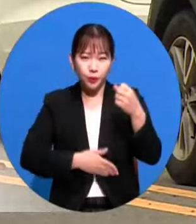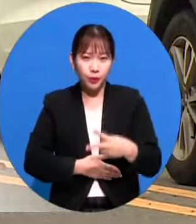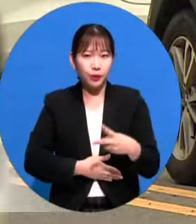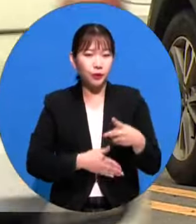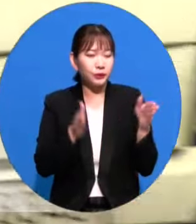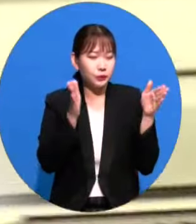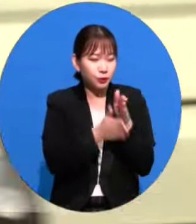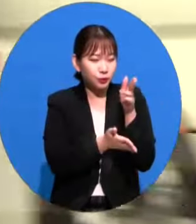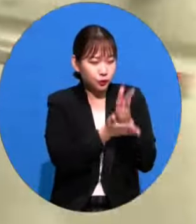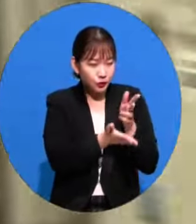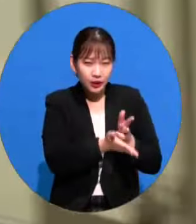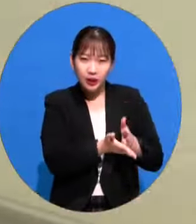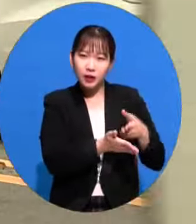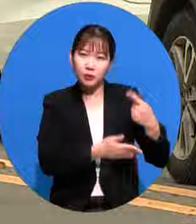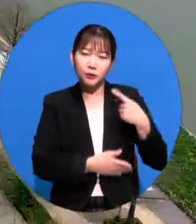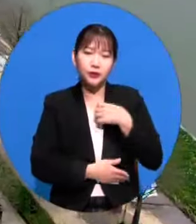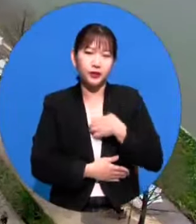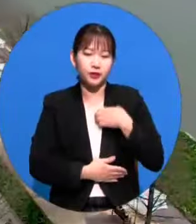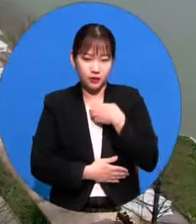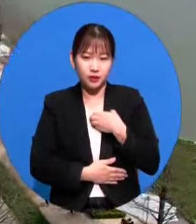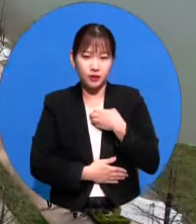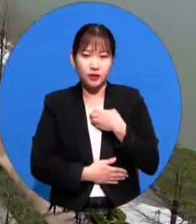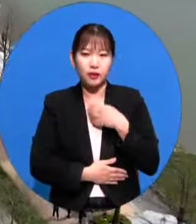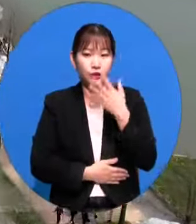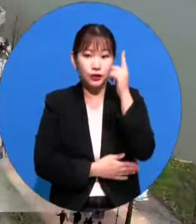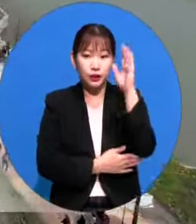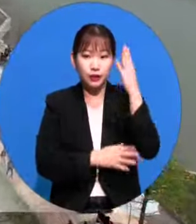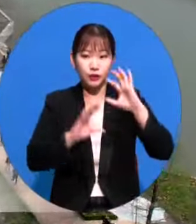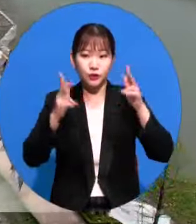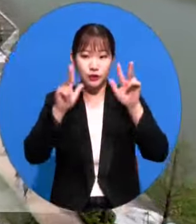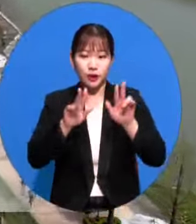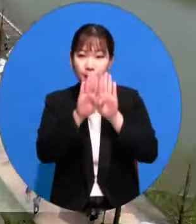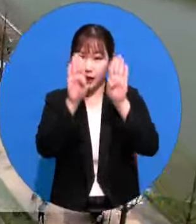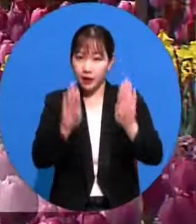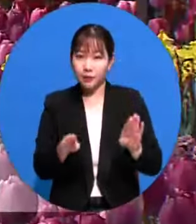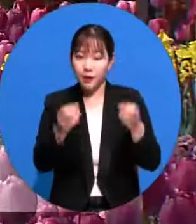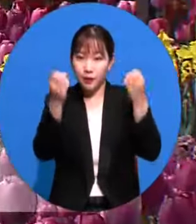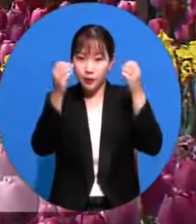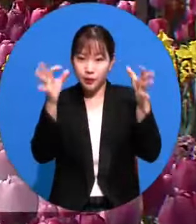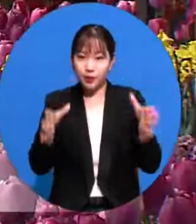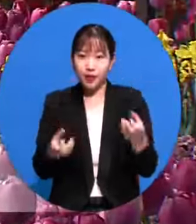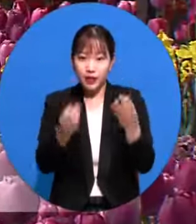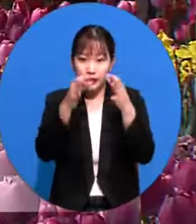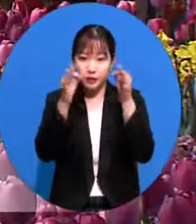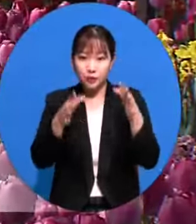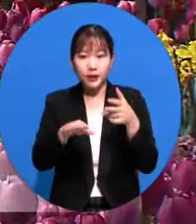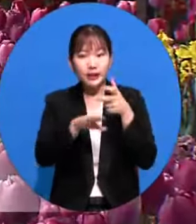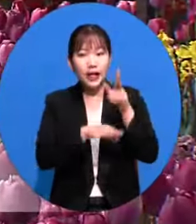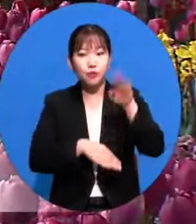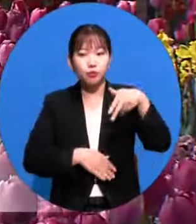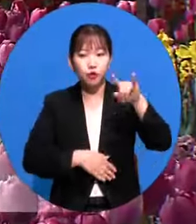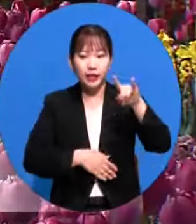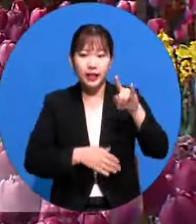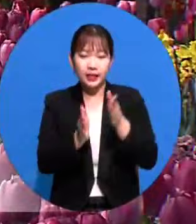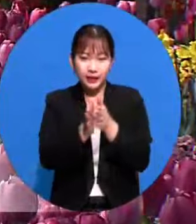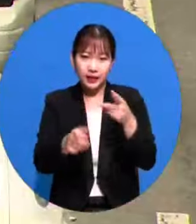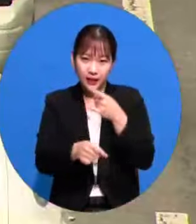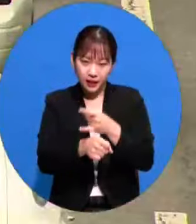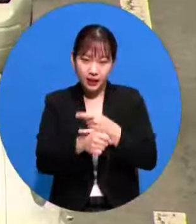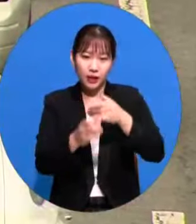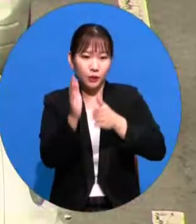비좁은 주차시설도 걱정입니다. 순천시는 국제 정원 박람회 기간 차량 부재를 도입해 도심 통행량을